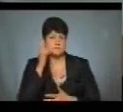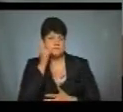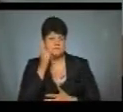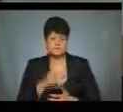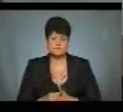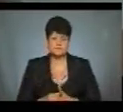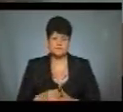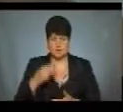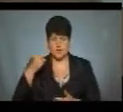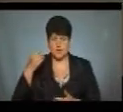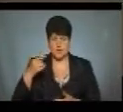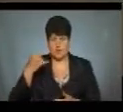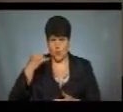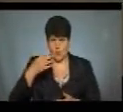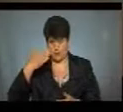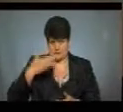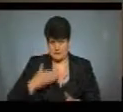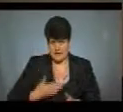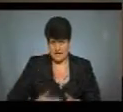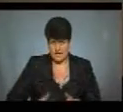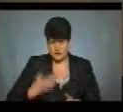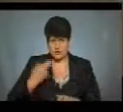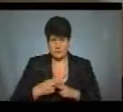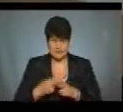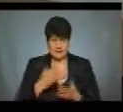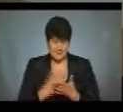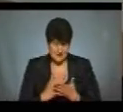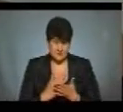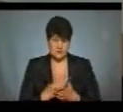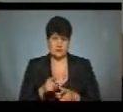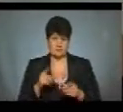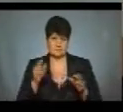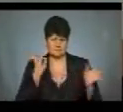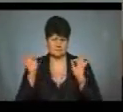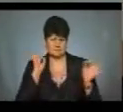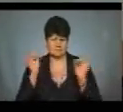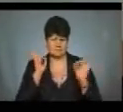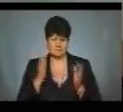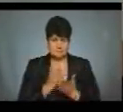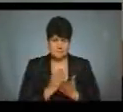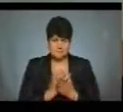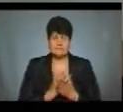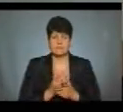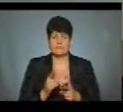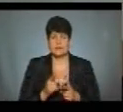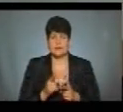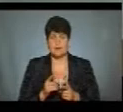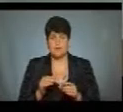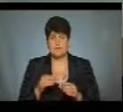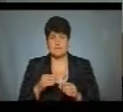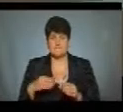От обстежується він, якщо є металічний предмет, він подає сигнал звуковий або